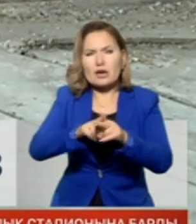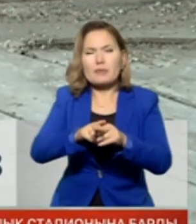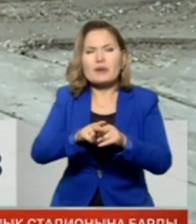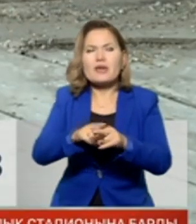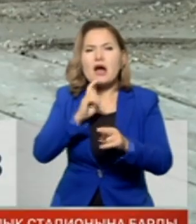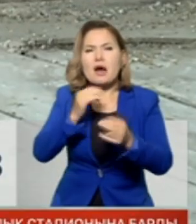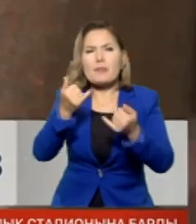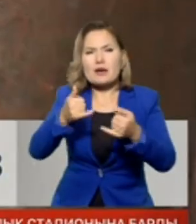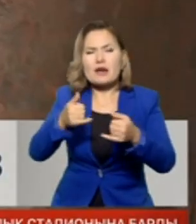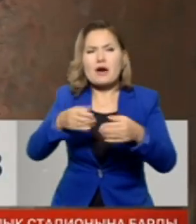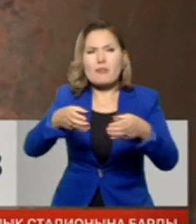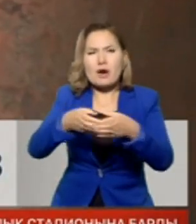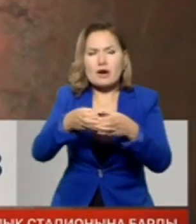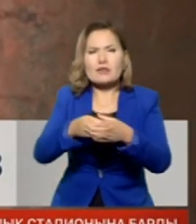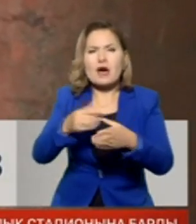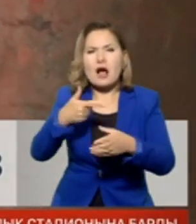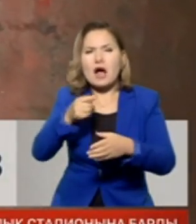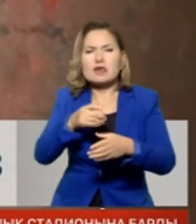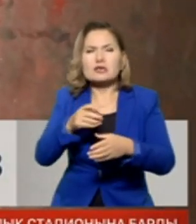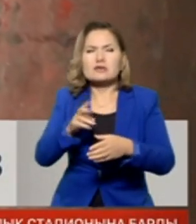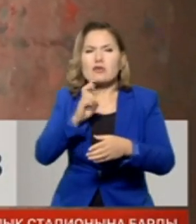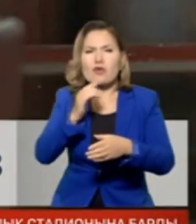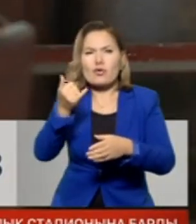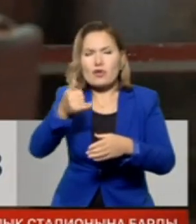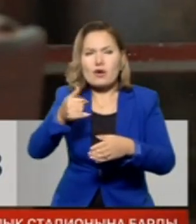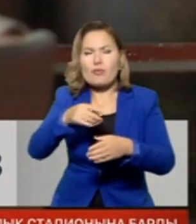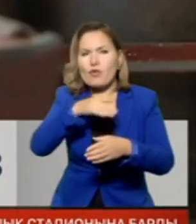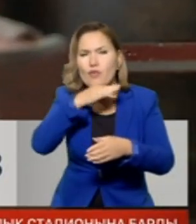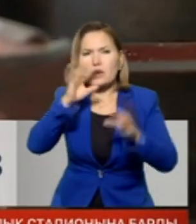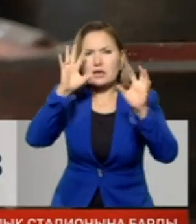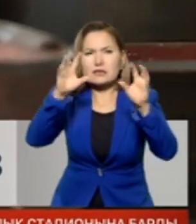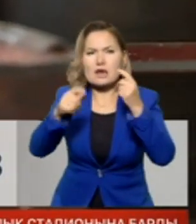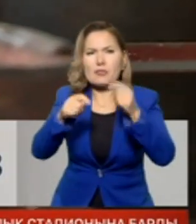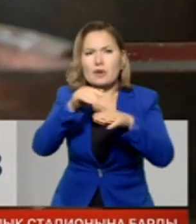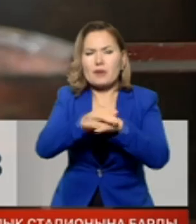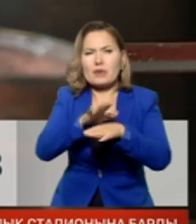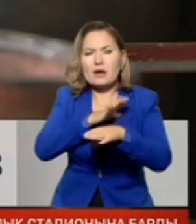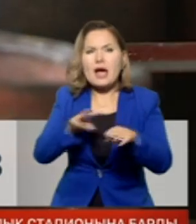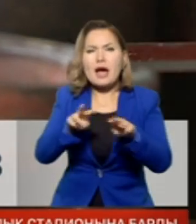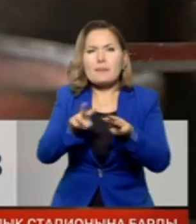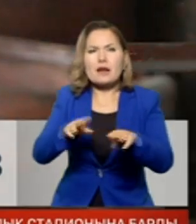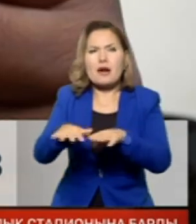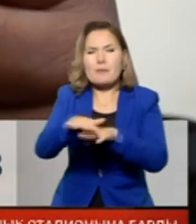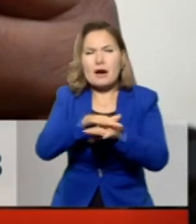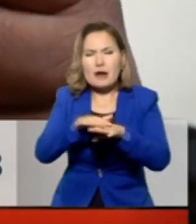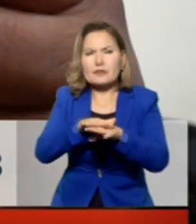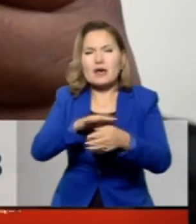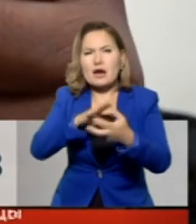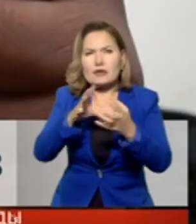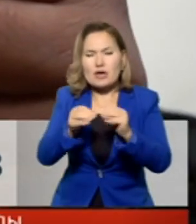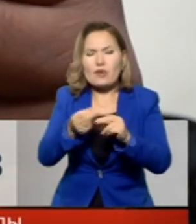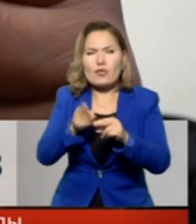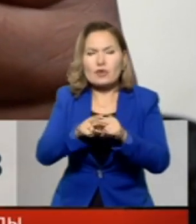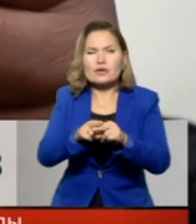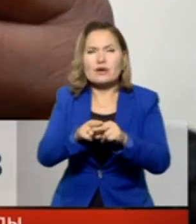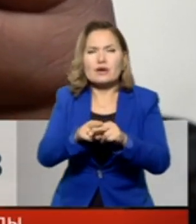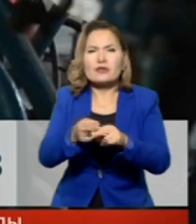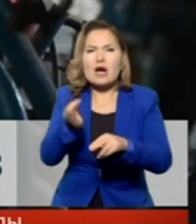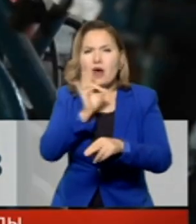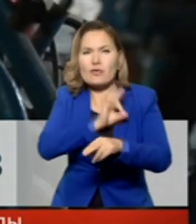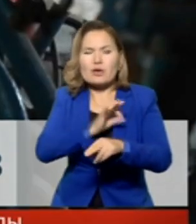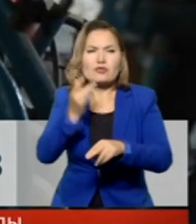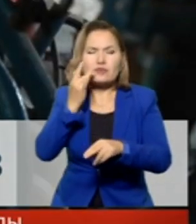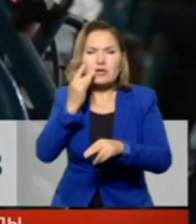жанар жағармай бекеттерінен газ құйып алатындардың әрекеті заңсыз. Сондай-ақ министр халық жарамсыз болып қалған 348